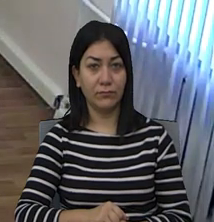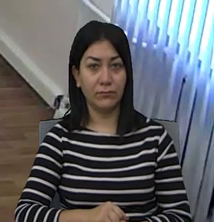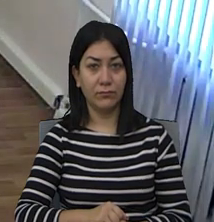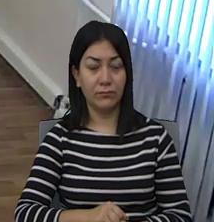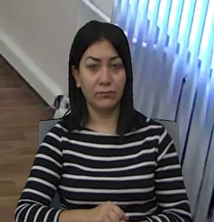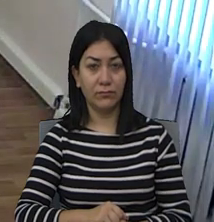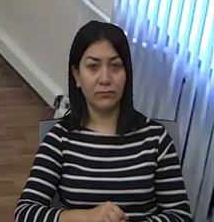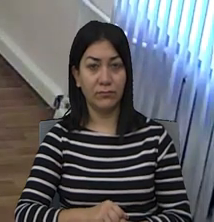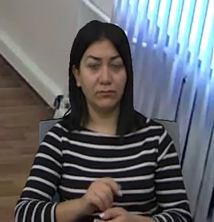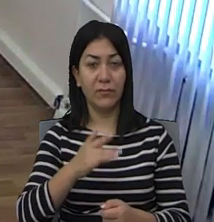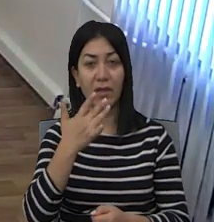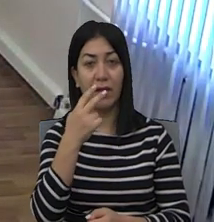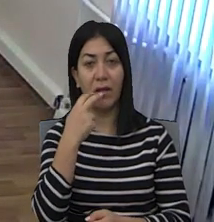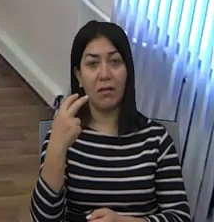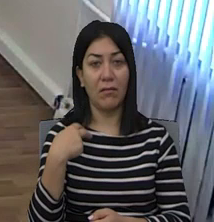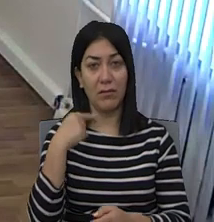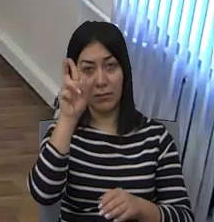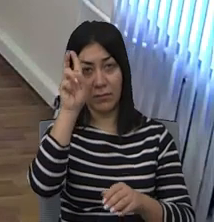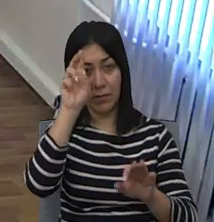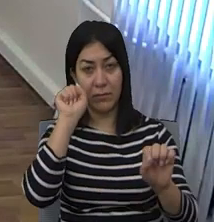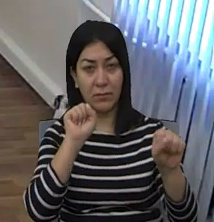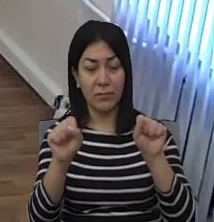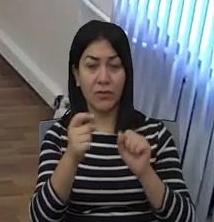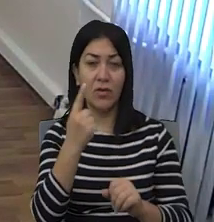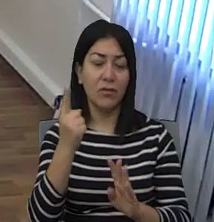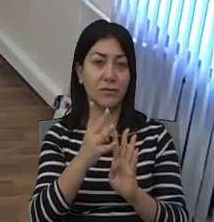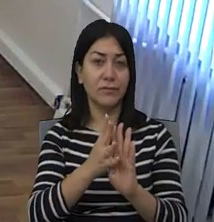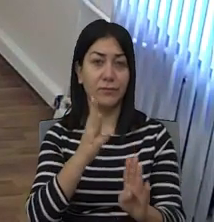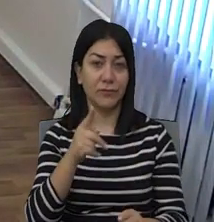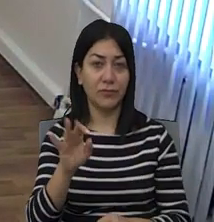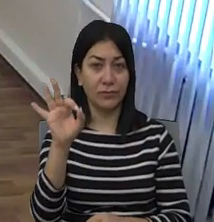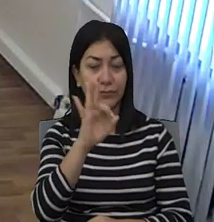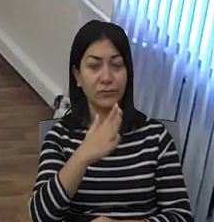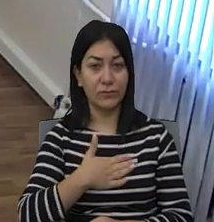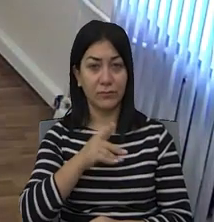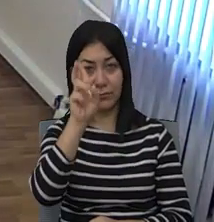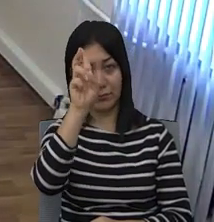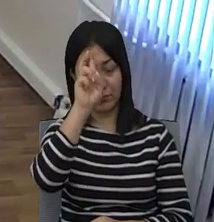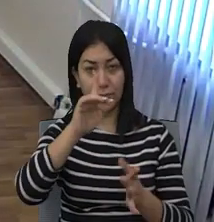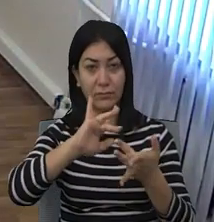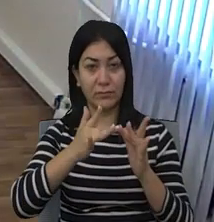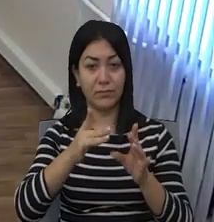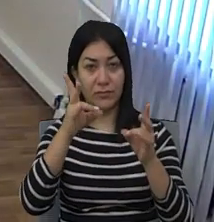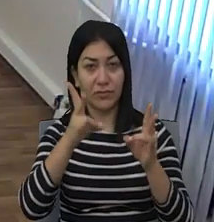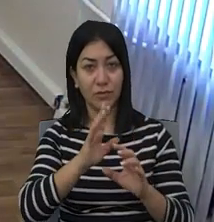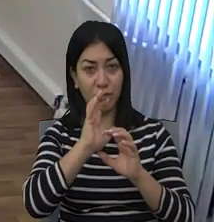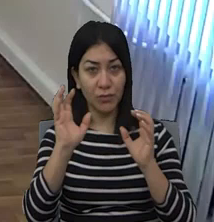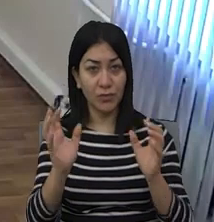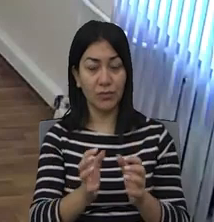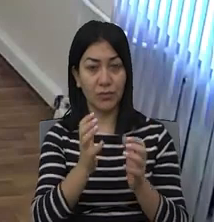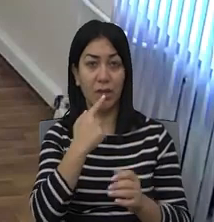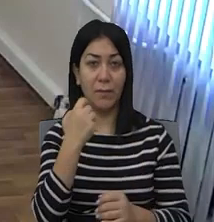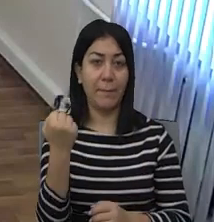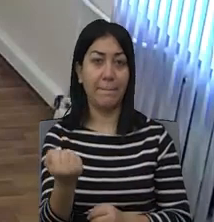սրա, Միացյալ Թագավորության կառավարությունը առաջնահերթություն է համարում մեր երկրի կիբերանվտանգության